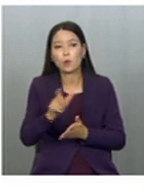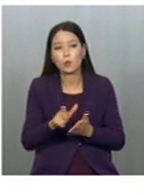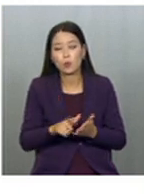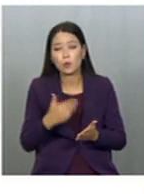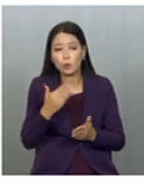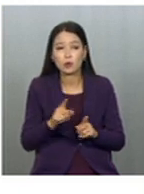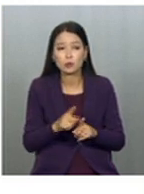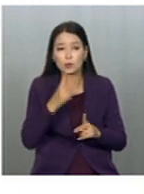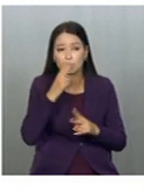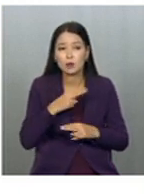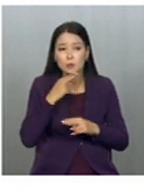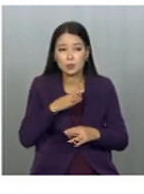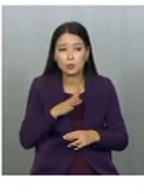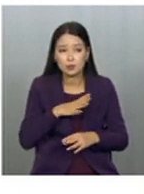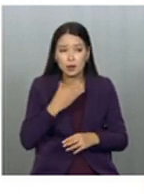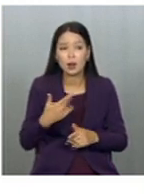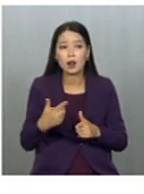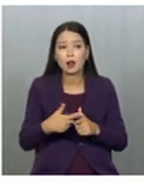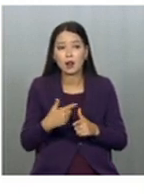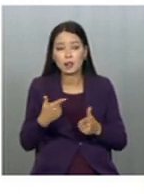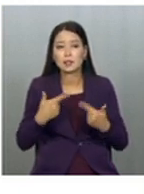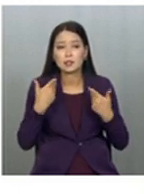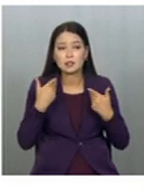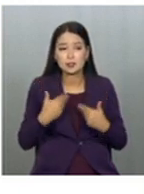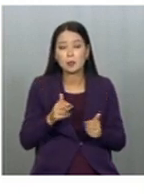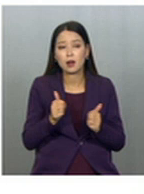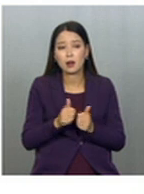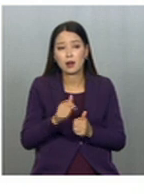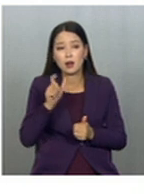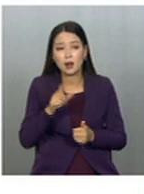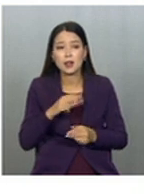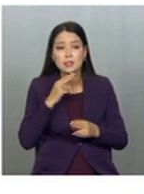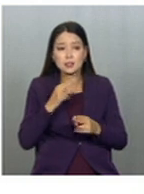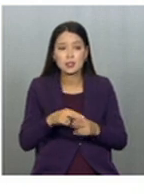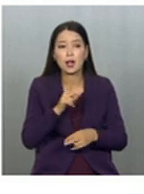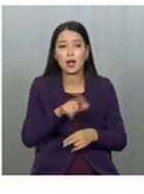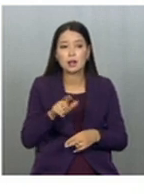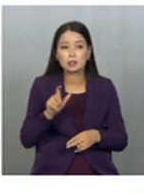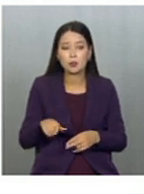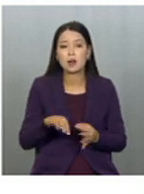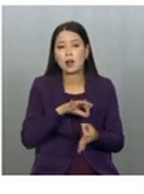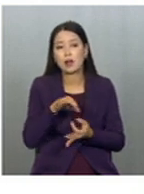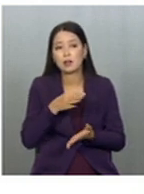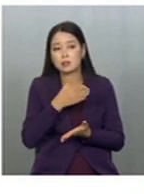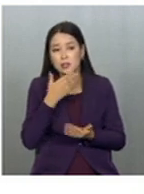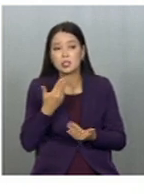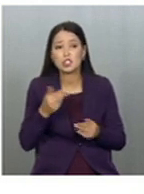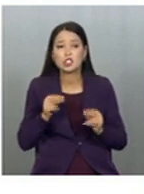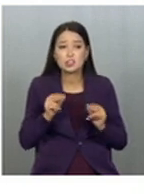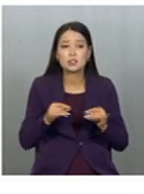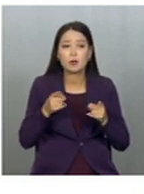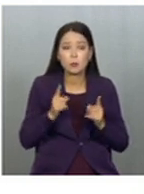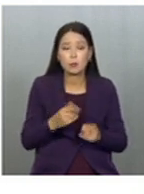ұста, атырғашы демесен қарындасың адамның артық екен осы тұста. Шынымен баптығынде қуға